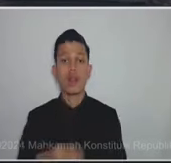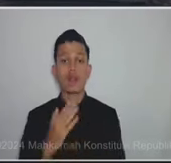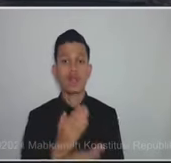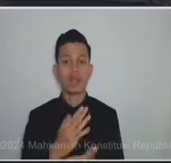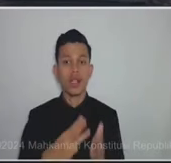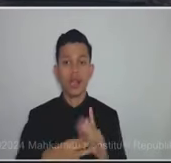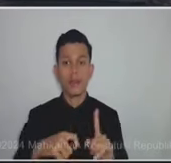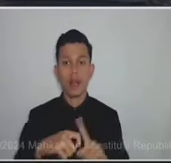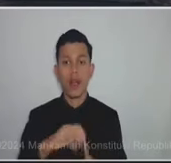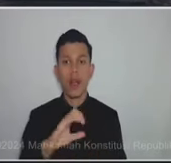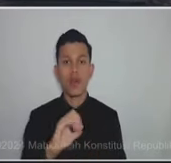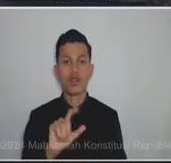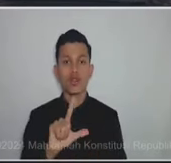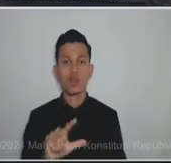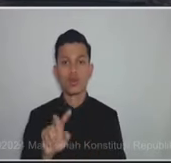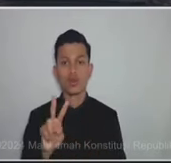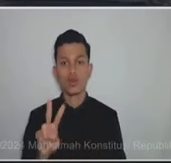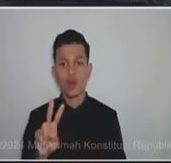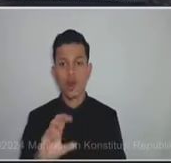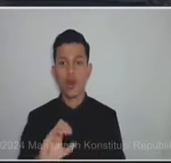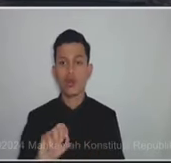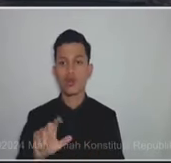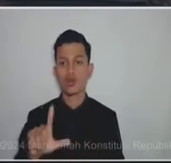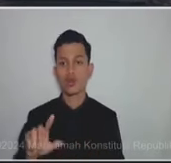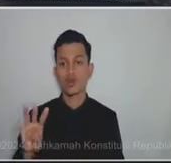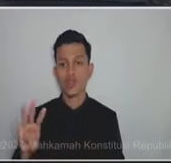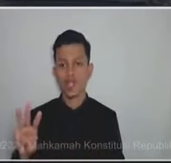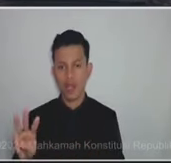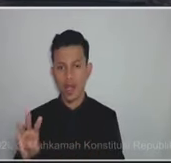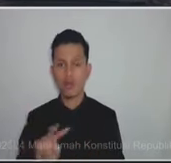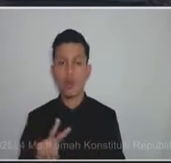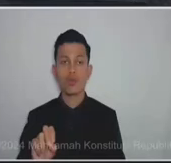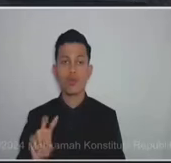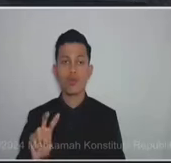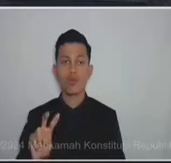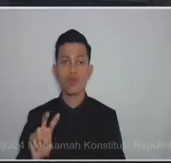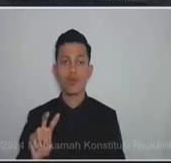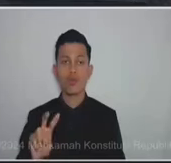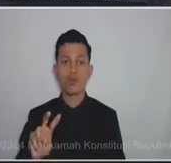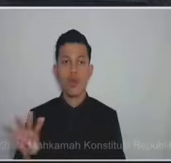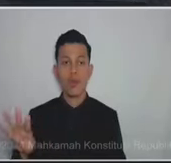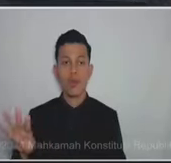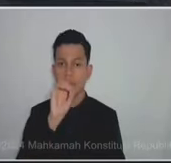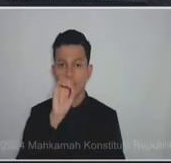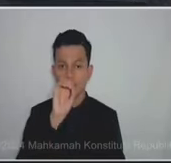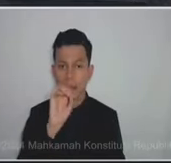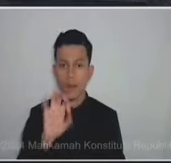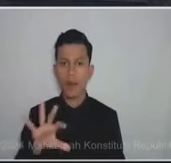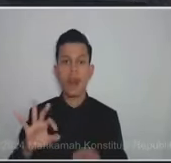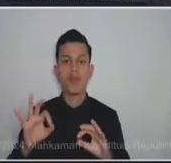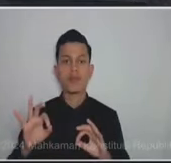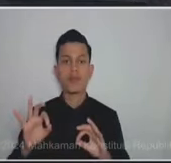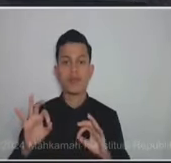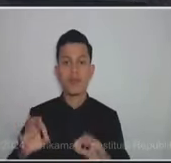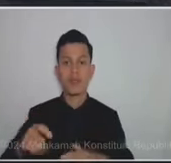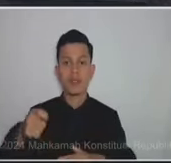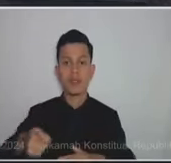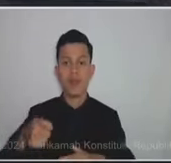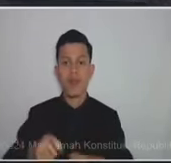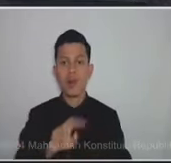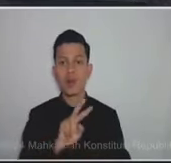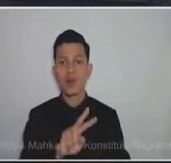nomor 202720273 dan seterusnya 2024 yang diucapkan dalam sidang plenor terbuka untuk umum Tanggal 22 Maret 2005 telah